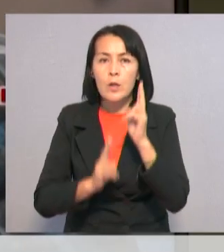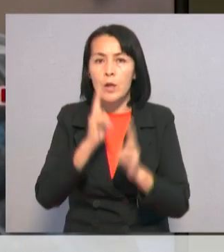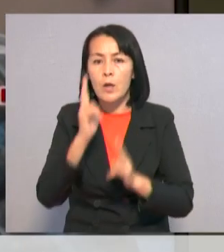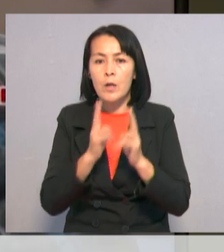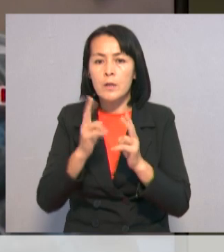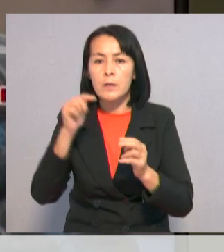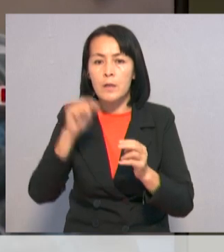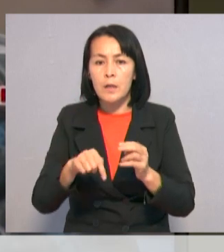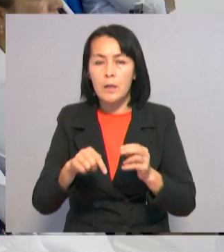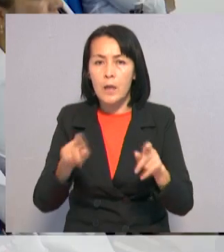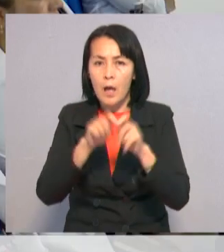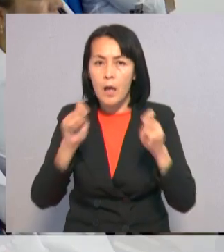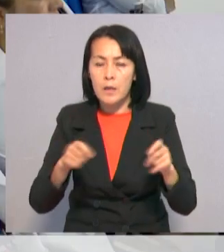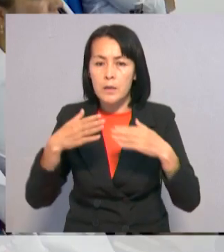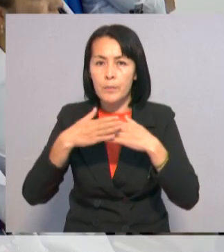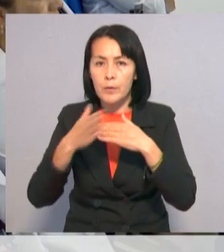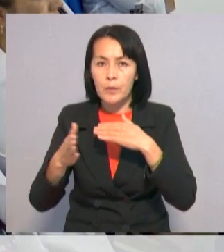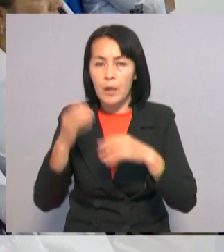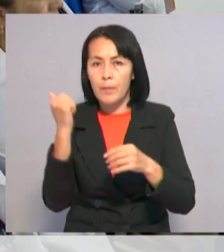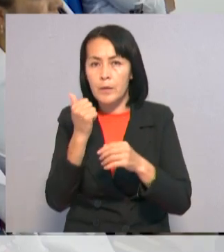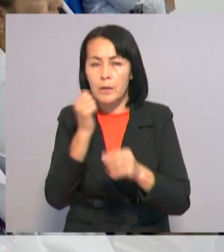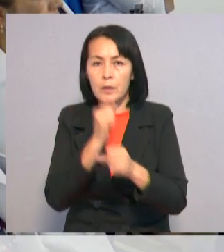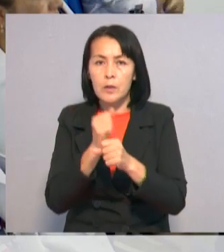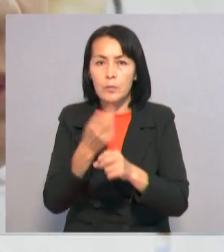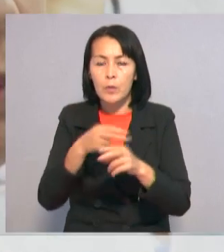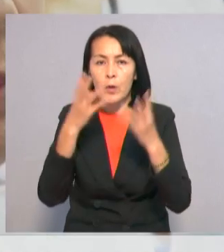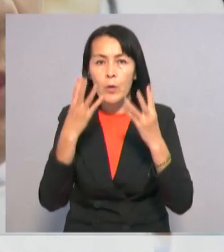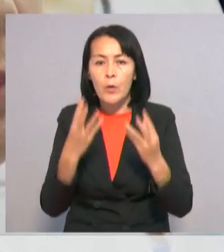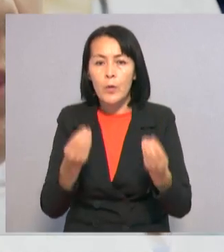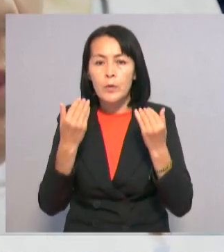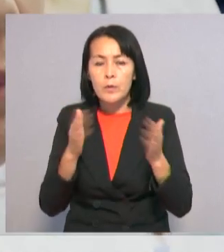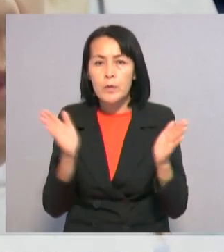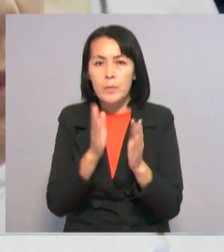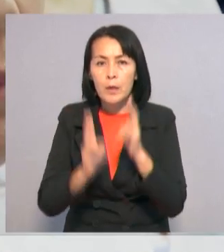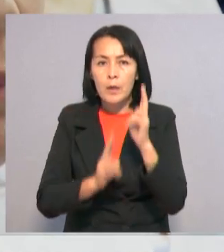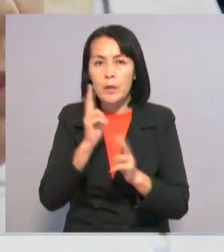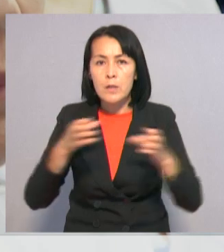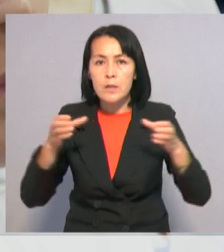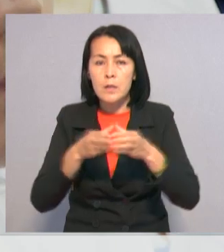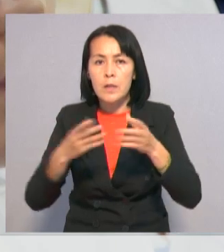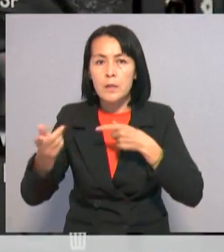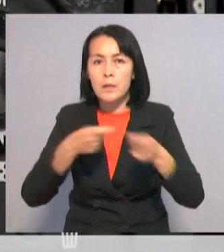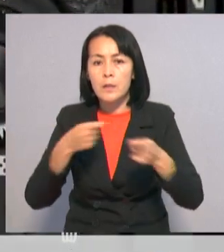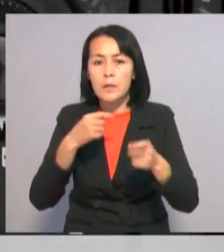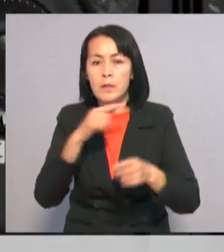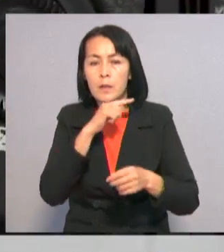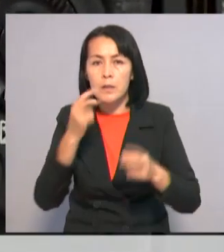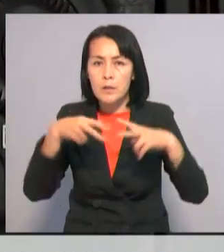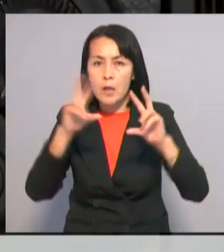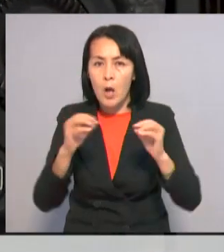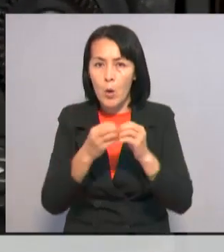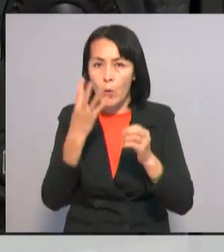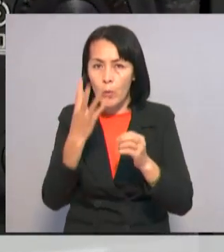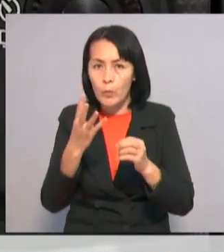операция арнайы ашық есік апталығында жасалды. Бұл уақытта ортопедия және микрохирургия саласындағы жетекші ресейлік мамандар